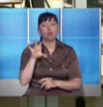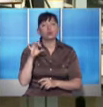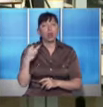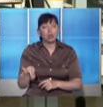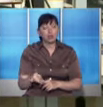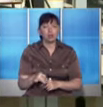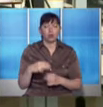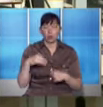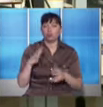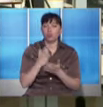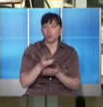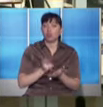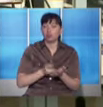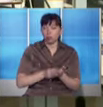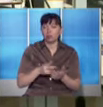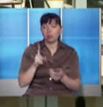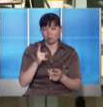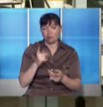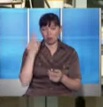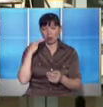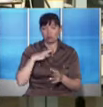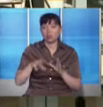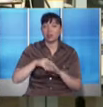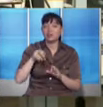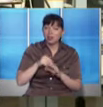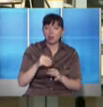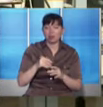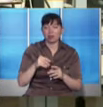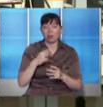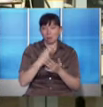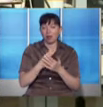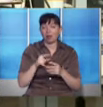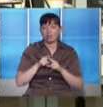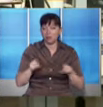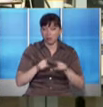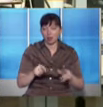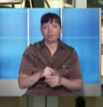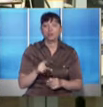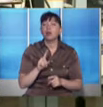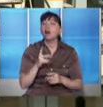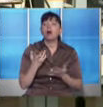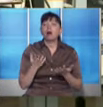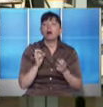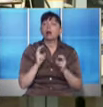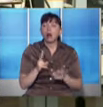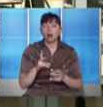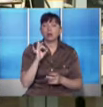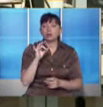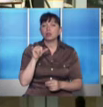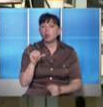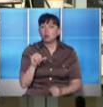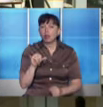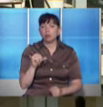Usatăi, avem și dovezi în scrutine. Spuneți-ne, vă rog, în câteva cuvinte, prin ce anume Renato